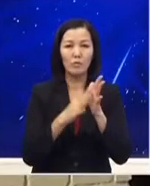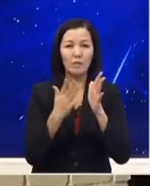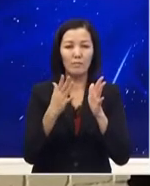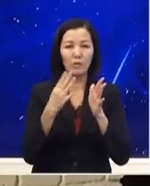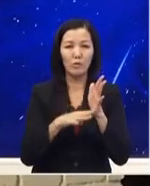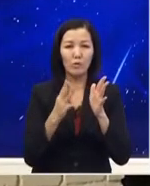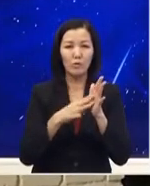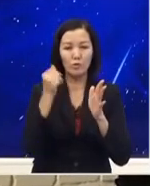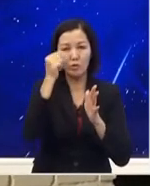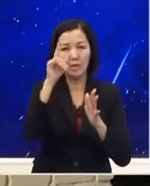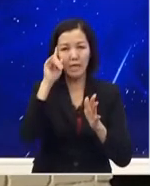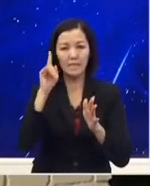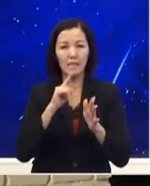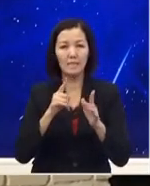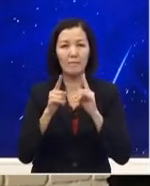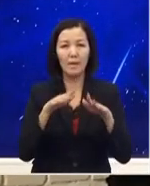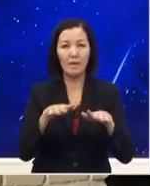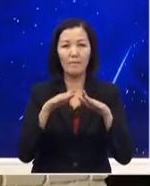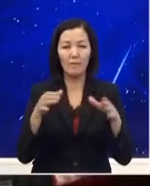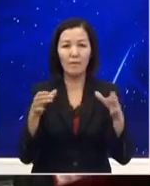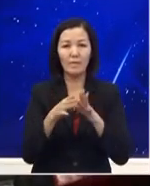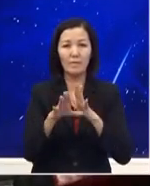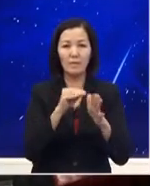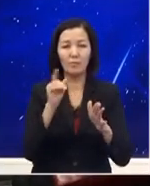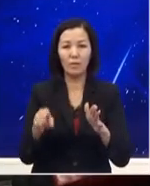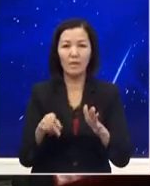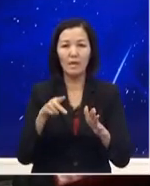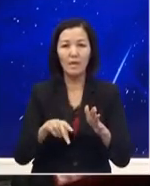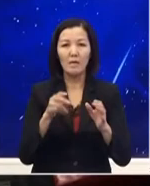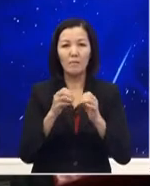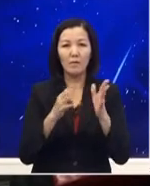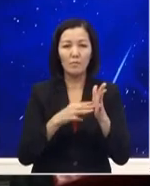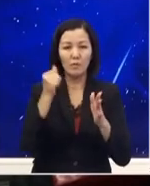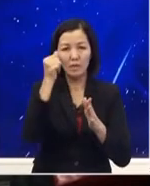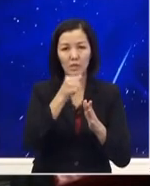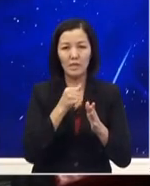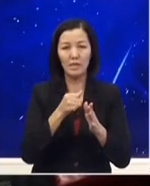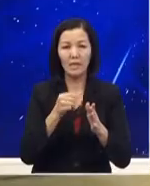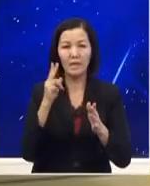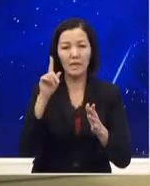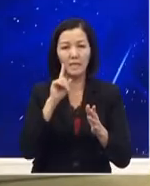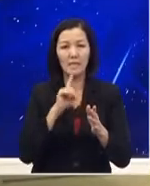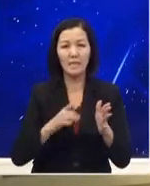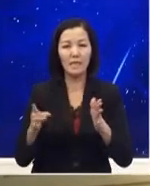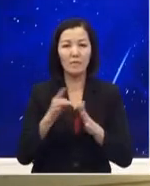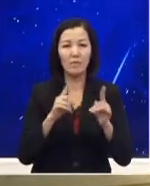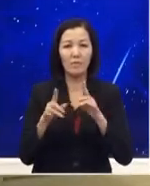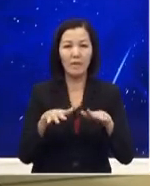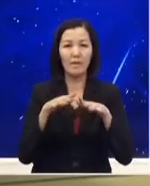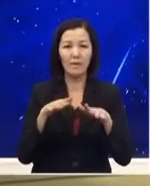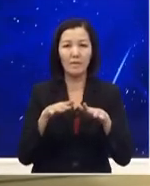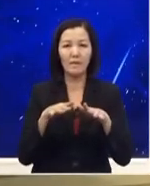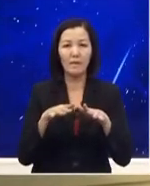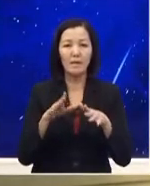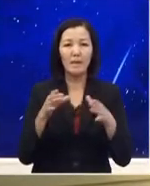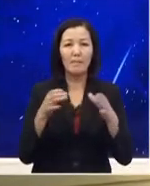1995-99 жылдары Қазақстан Республикасы парламенті мәжілісінің депутаты, 2000-2008 жылдары Қазақстан Республикасы парламенті мәжілісі